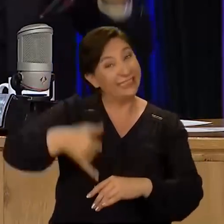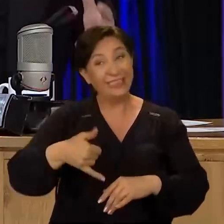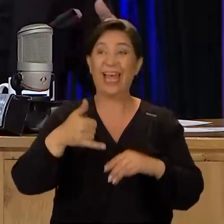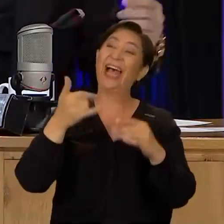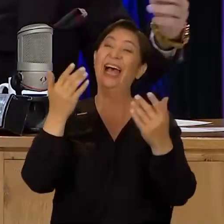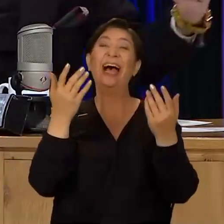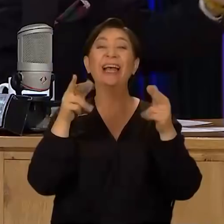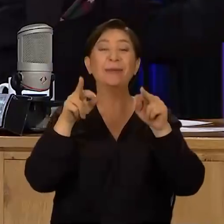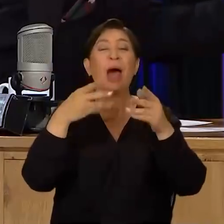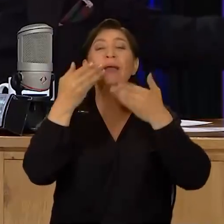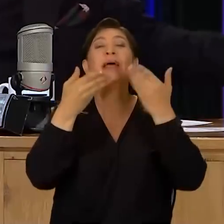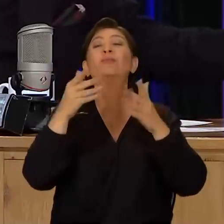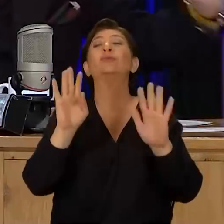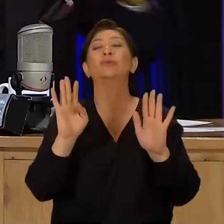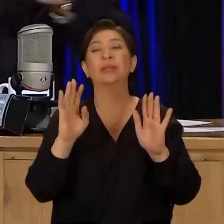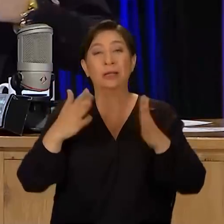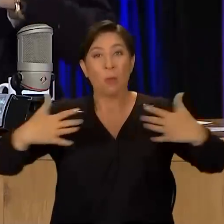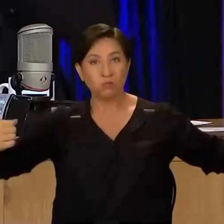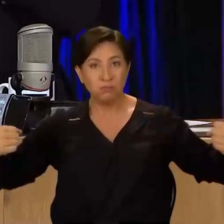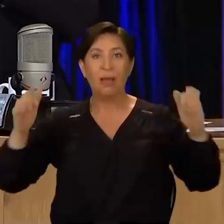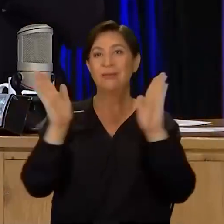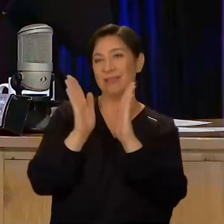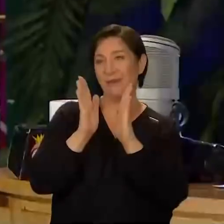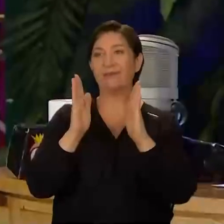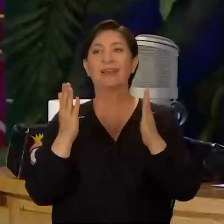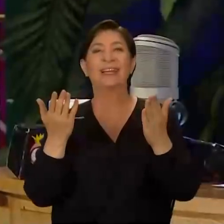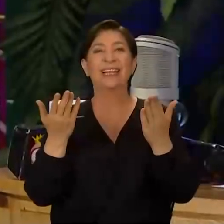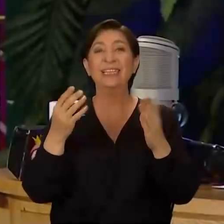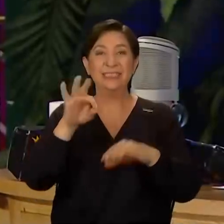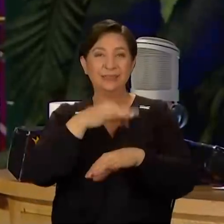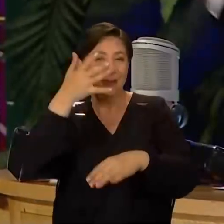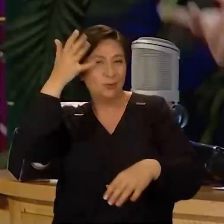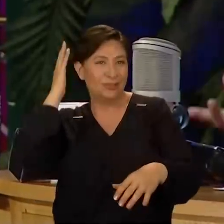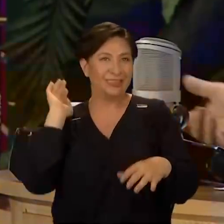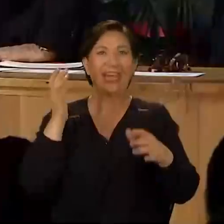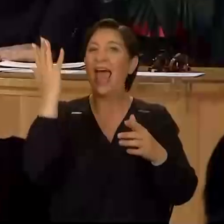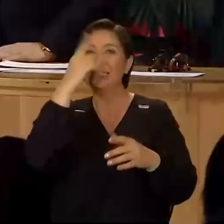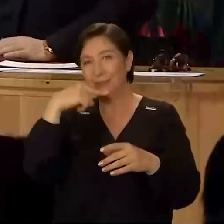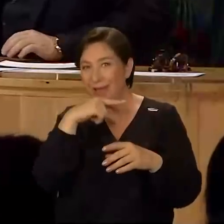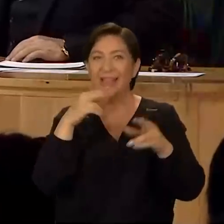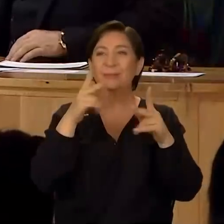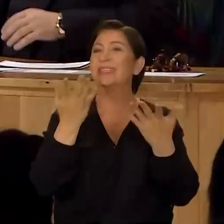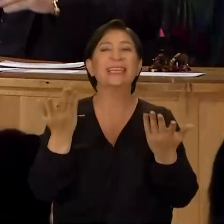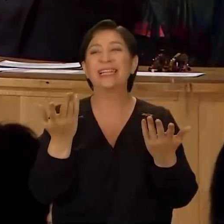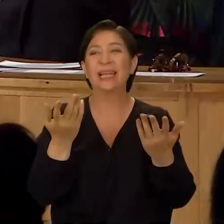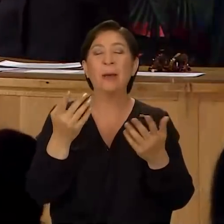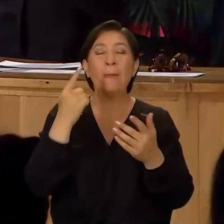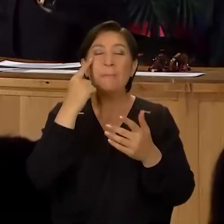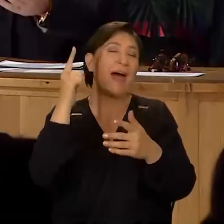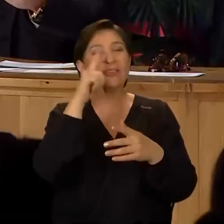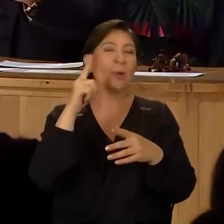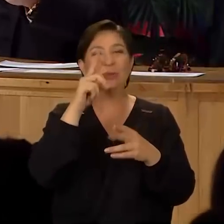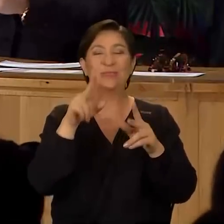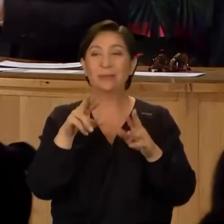uzun boylu, kısa boylu, işte ben, enine hiç, dar, ya, hiçbir zaman sarışının. Mesela şöyle şeyler yok yani Türk müziğindeki gibi mavi